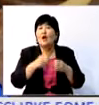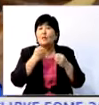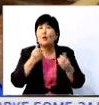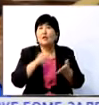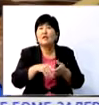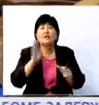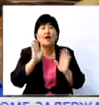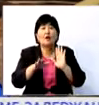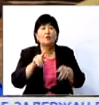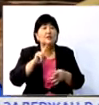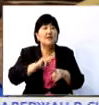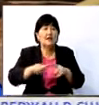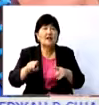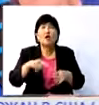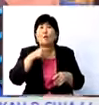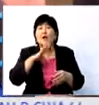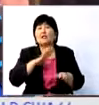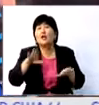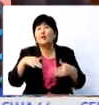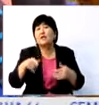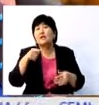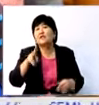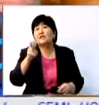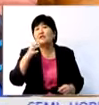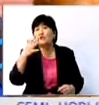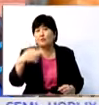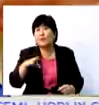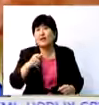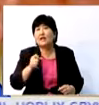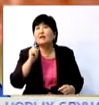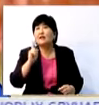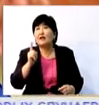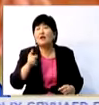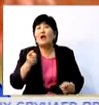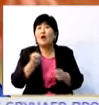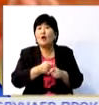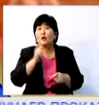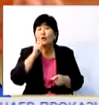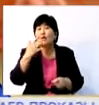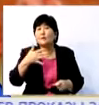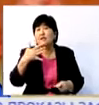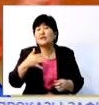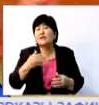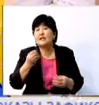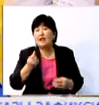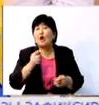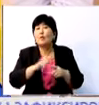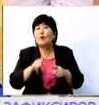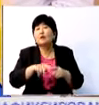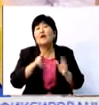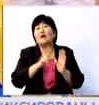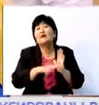цене, раскупались моментально. Мясо было предложено по 1250 тенге за килограмм, картошка и лук от 50 тенге, морковь